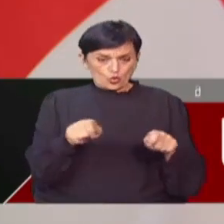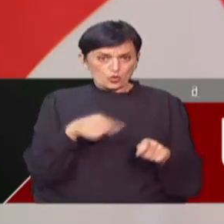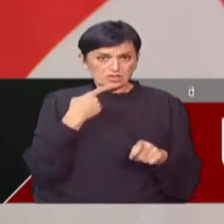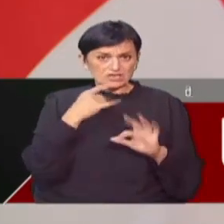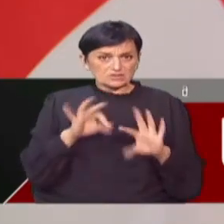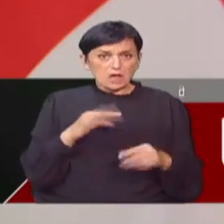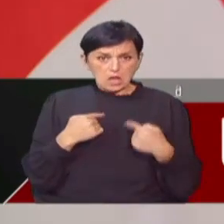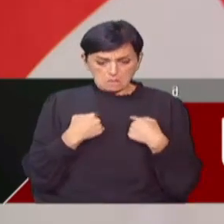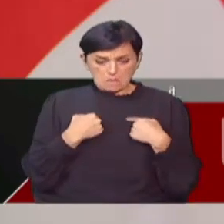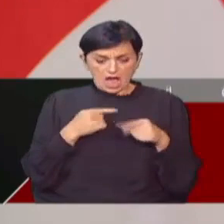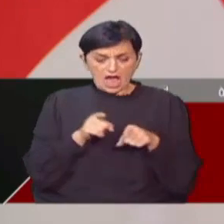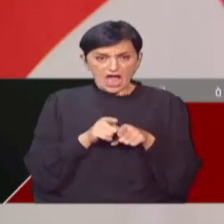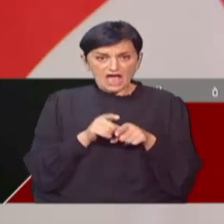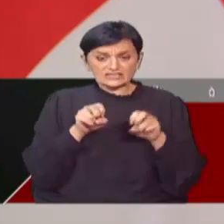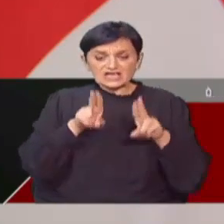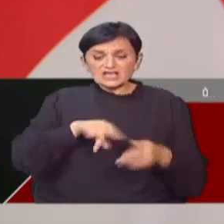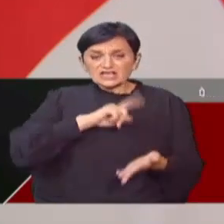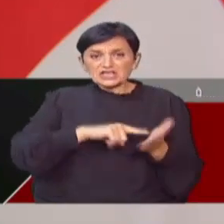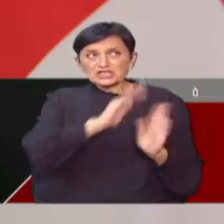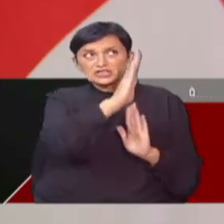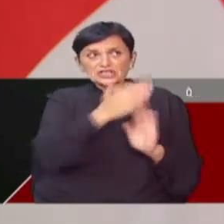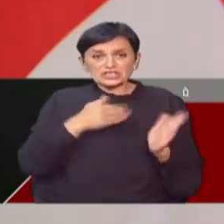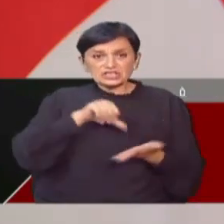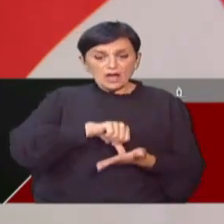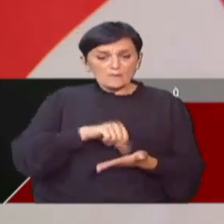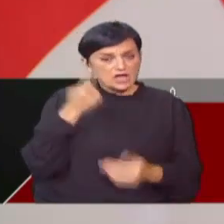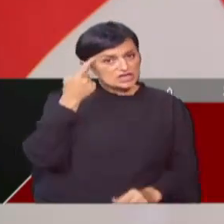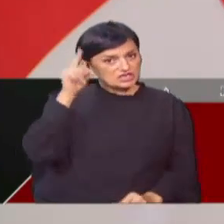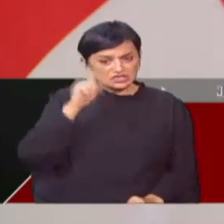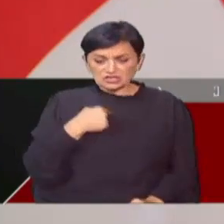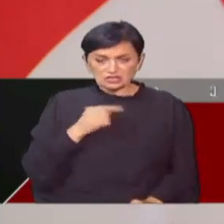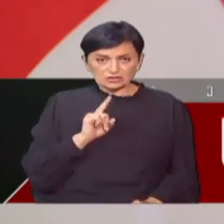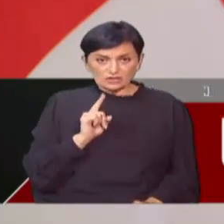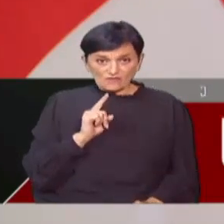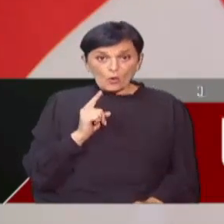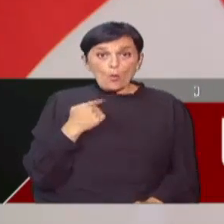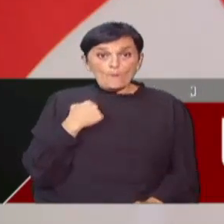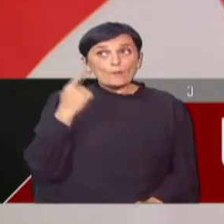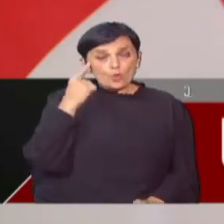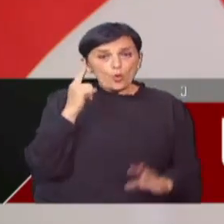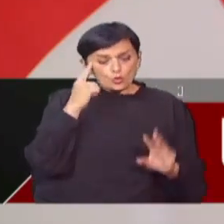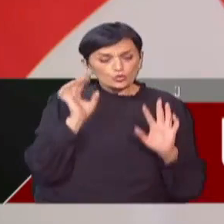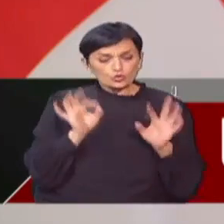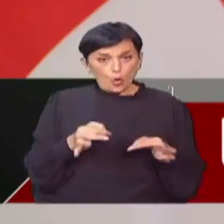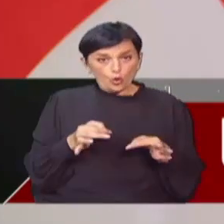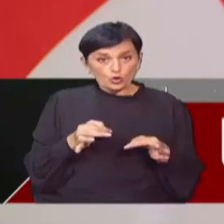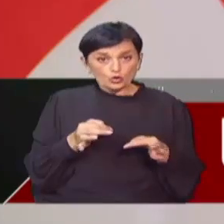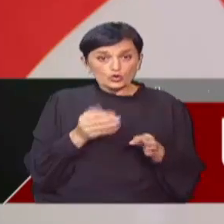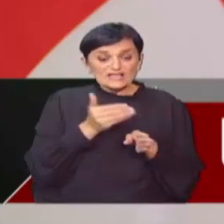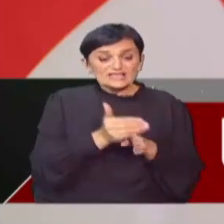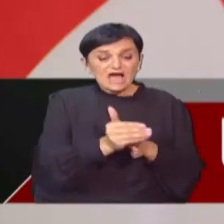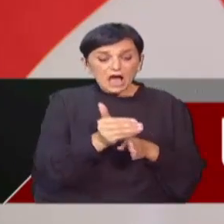არ მექნებოდა ასე ვთქვათ ინტერპელაციის ინიციატივა, იმიტომ რომ მე მაგალითად მგონია, რომ უფრო ლოგიკური იქნებოდა ჯერ თანმდევრობა